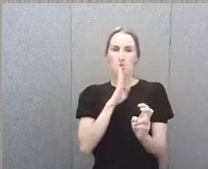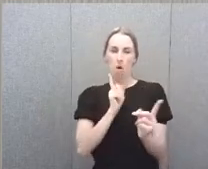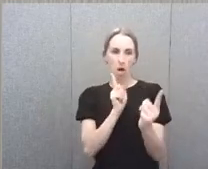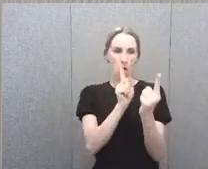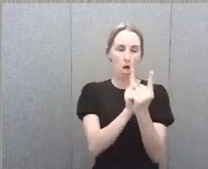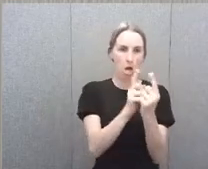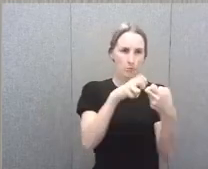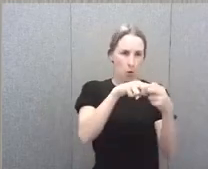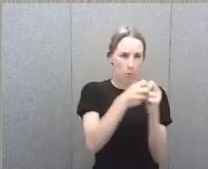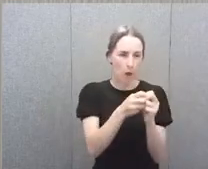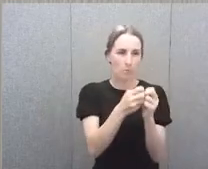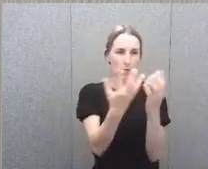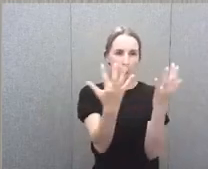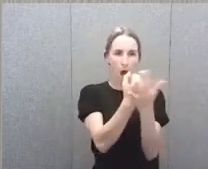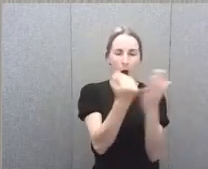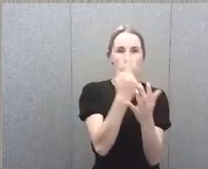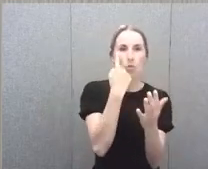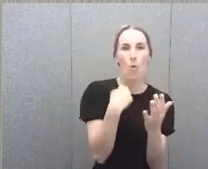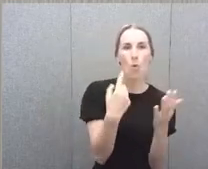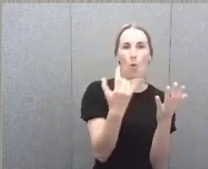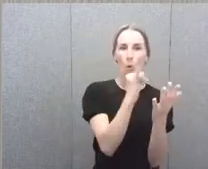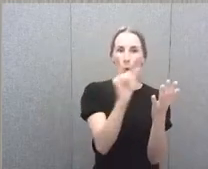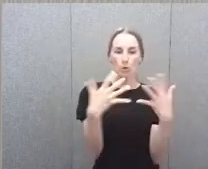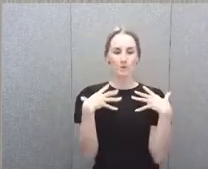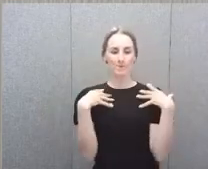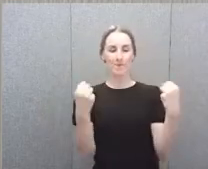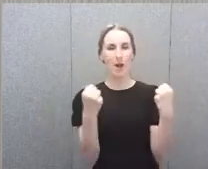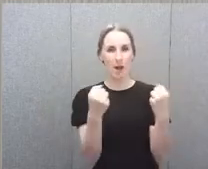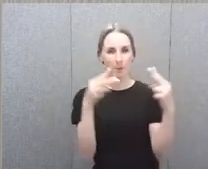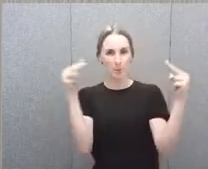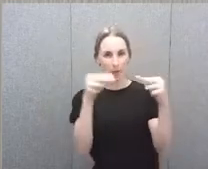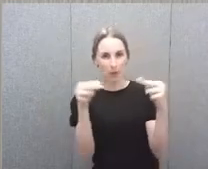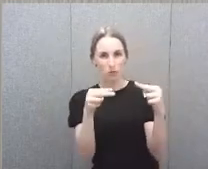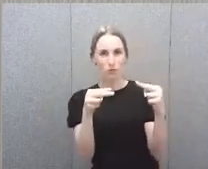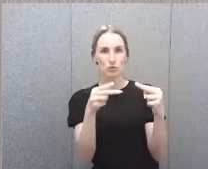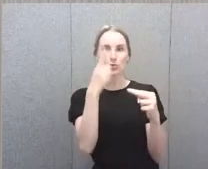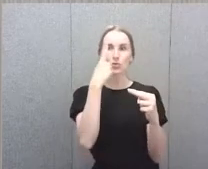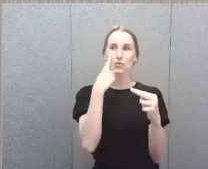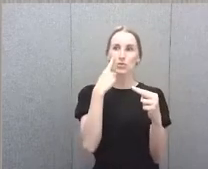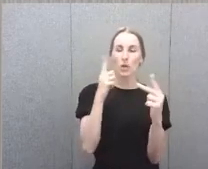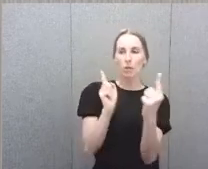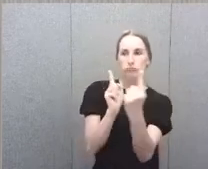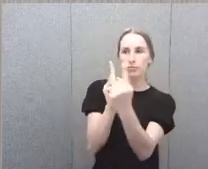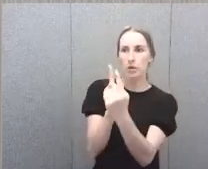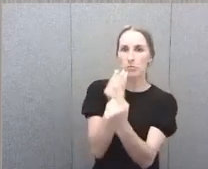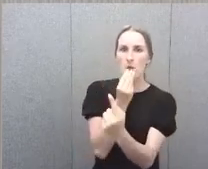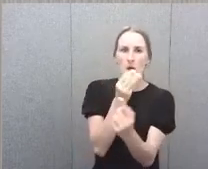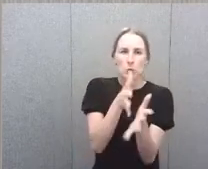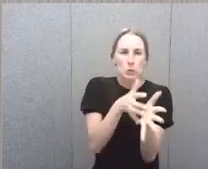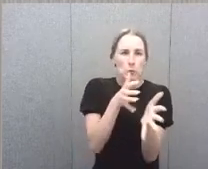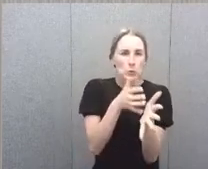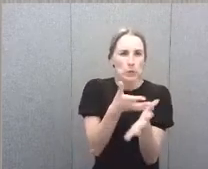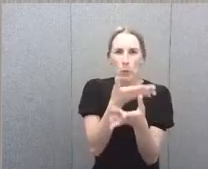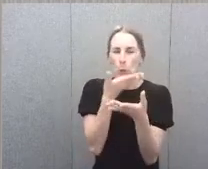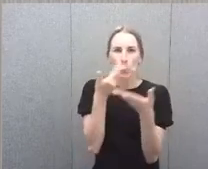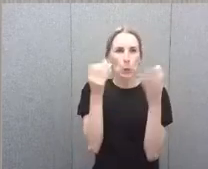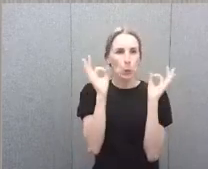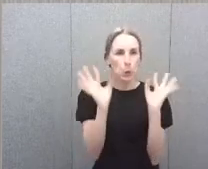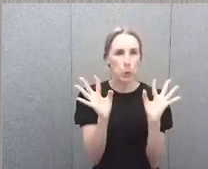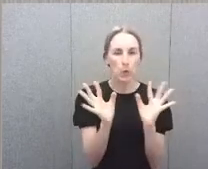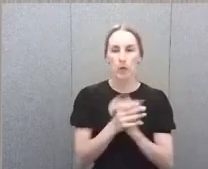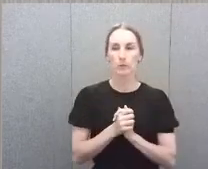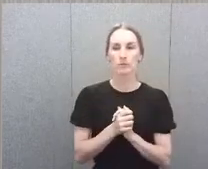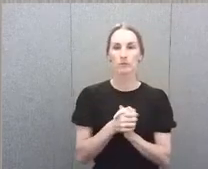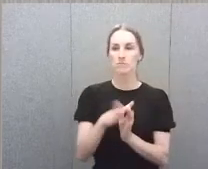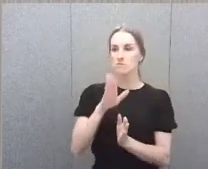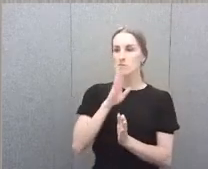женщина чувствует себя небезопасно в области доступа к продуктам питания, когда женщины больше подвержены риску проживать